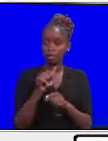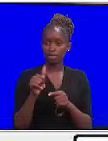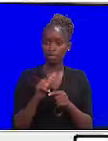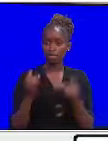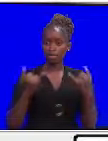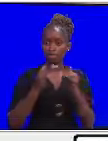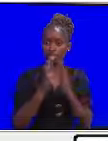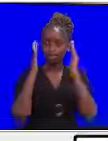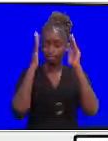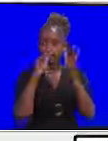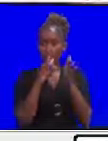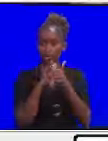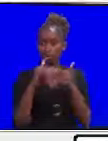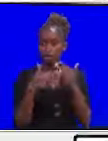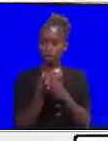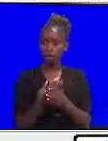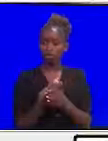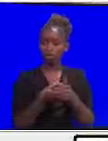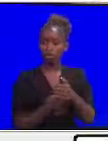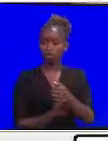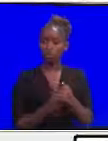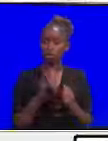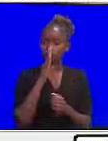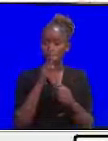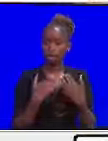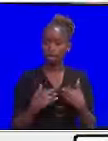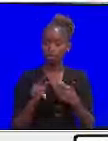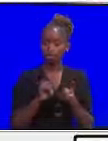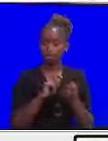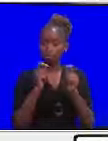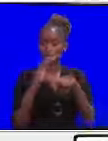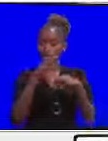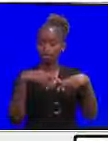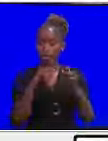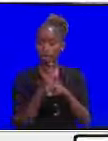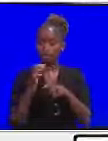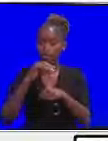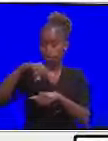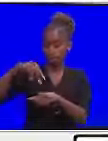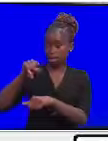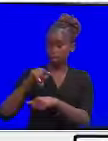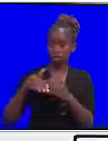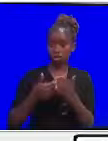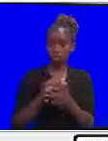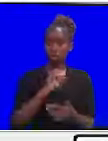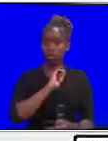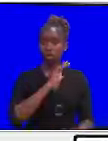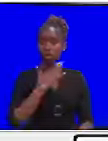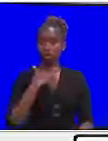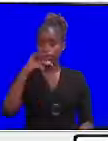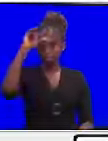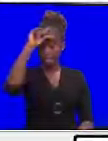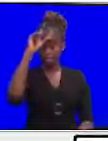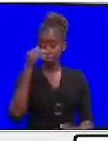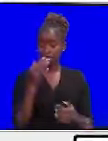bima, kukiwemo mamlaka ya usafiri wa barabarani na usafiri wa taifa. Hata hivyo, wamiliki hao wameitaka serikali kutekeleza